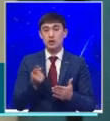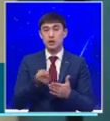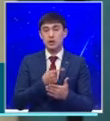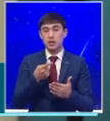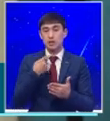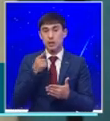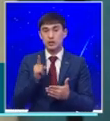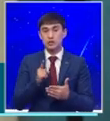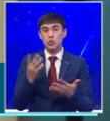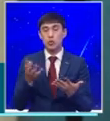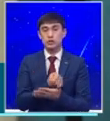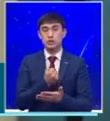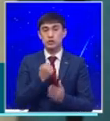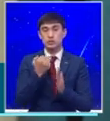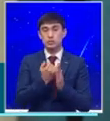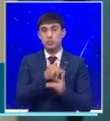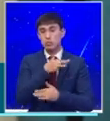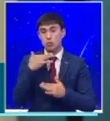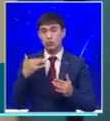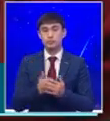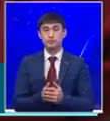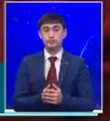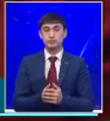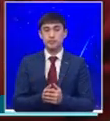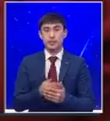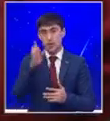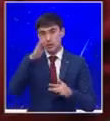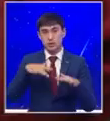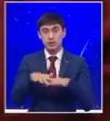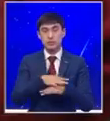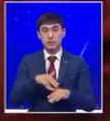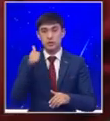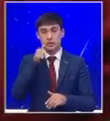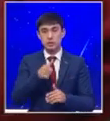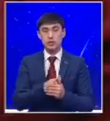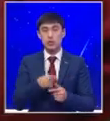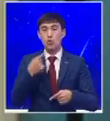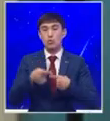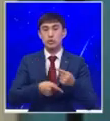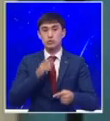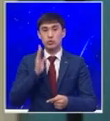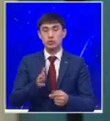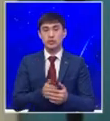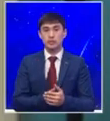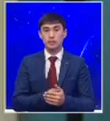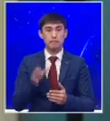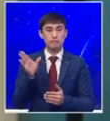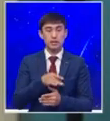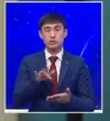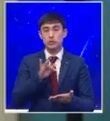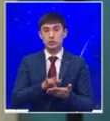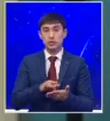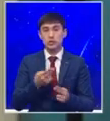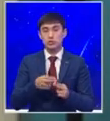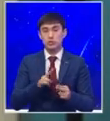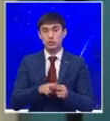көрсететін қол жеткізген жетістіктеріміз аз емес. Еліміздің ертеңі, ұрпағымыздың болашағы бәрімізге ортақ.